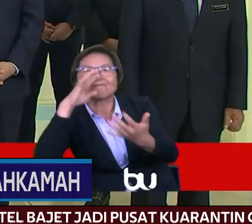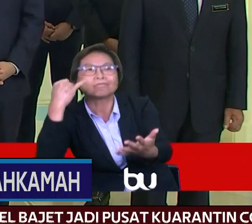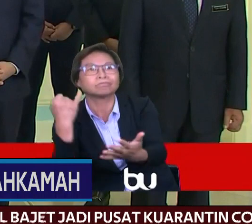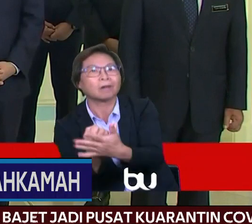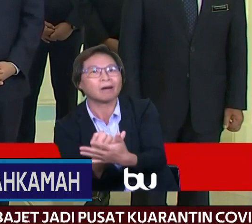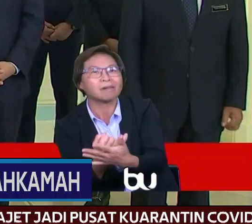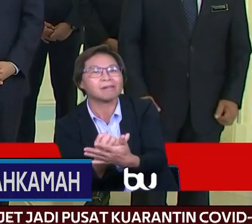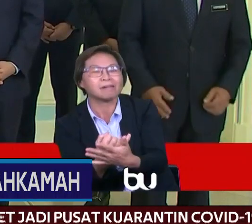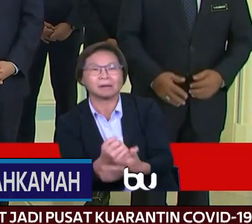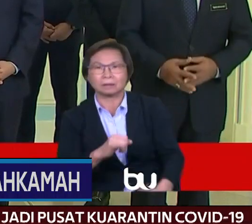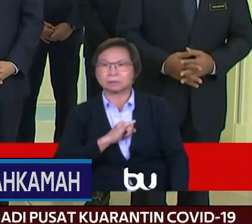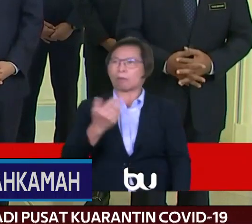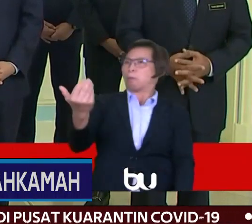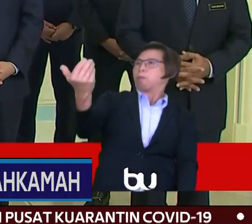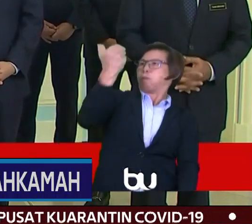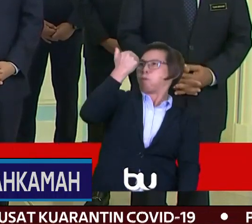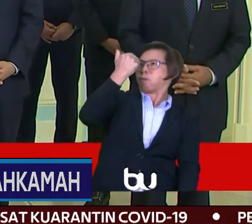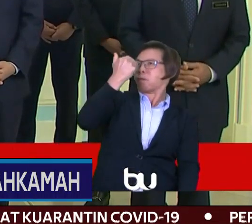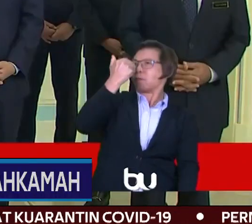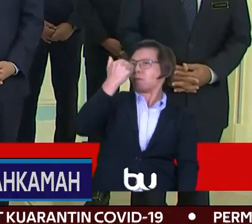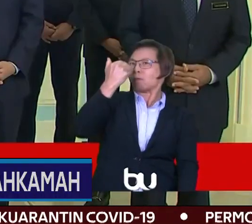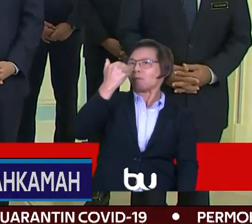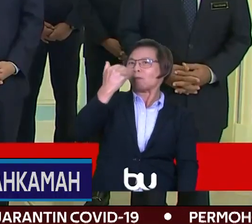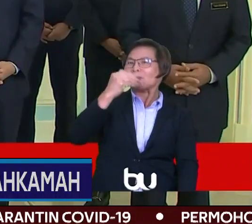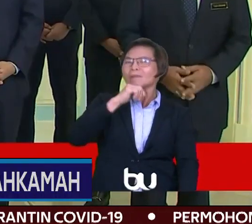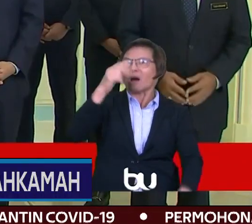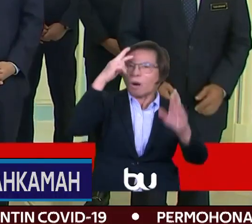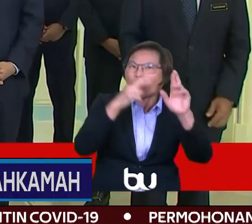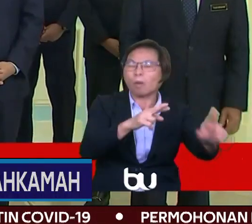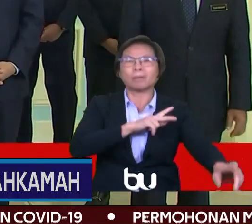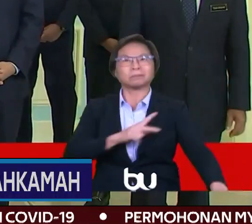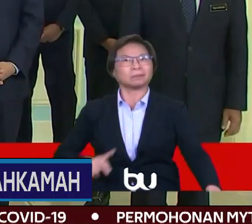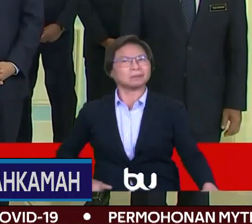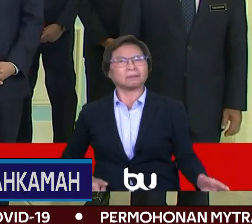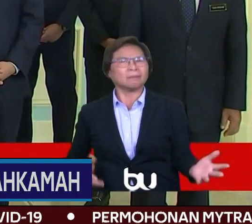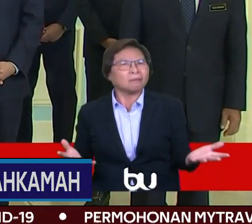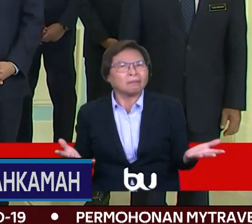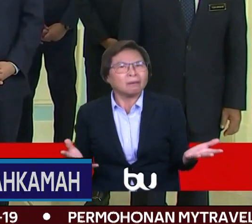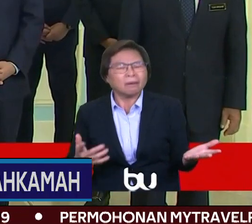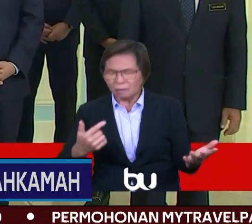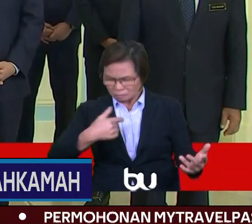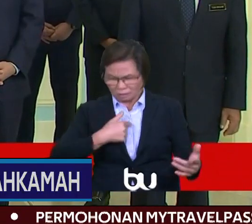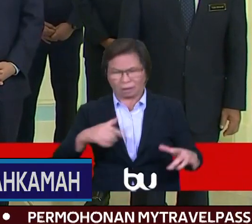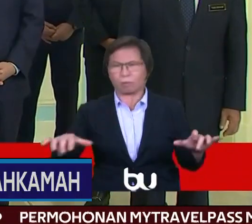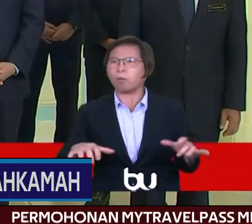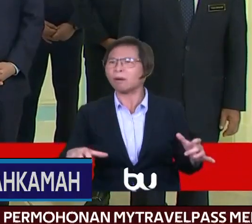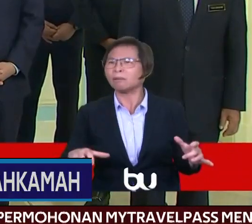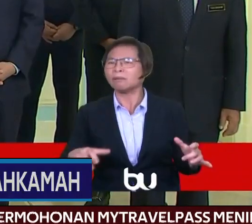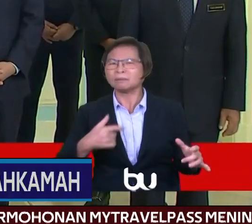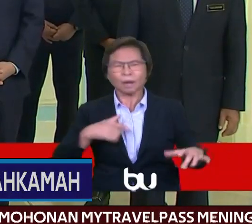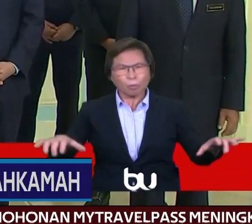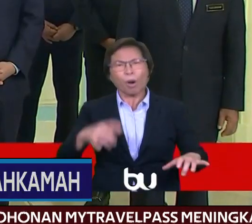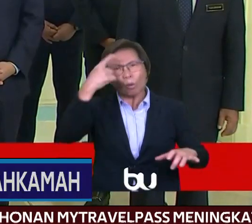Saya juga telah dituduh menderhaka kepada raja. Sedangkan apa yang saya lakukan adalah semata-mata